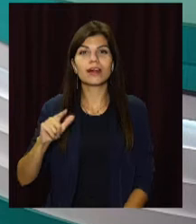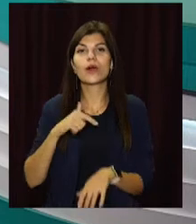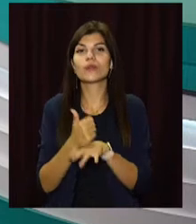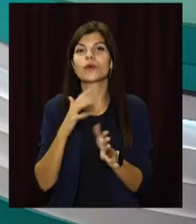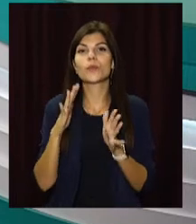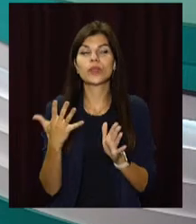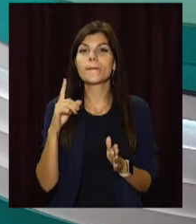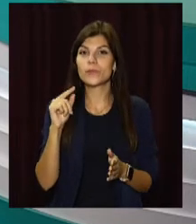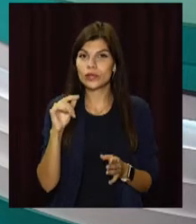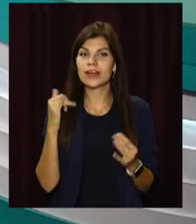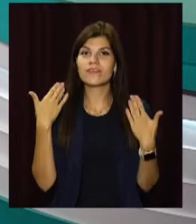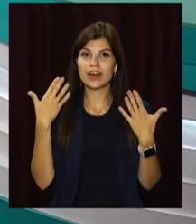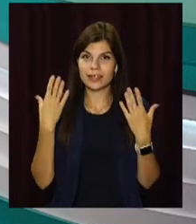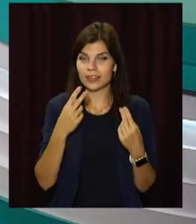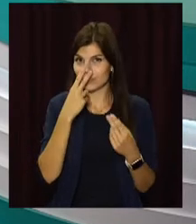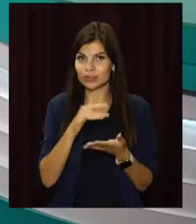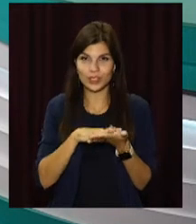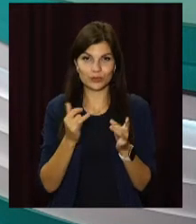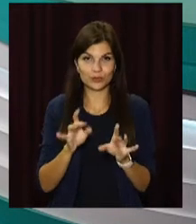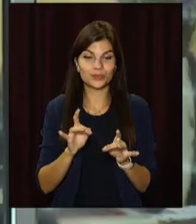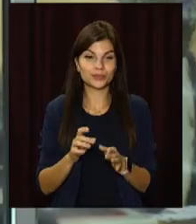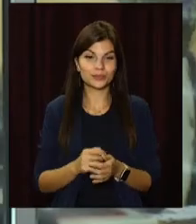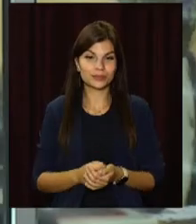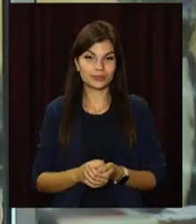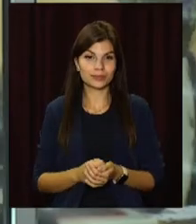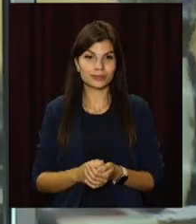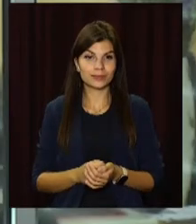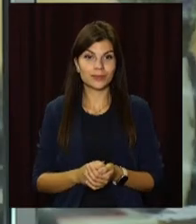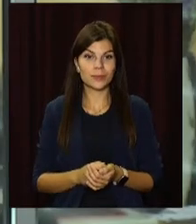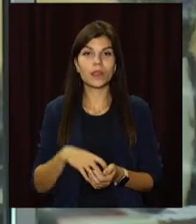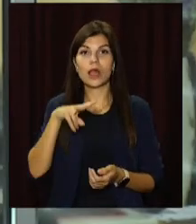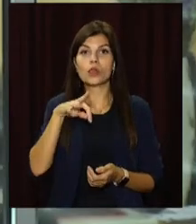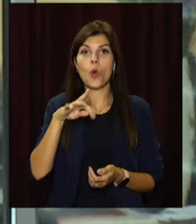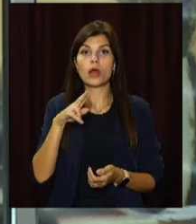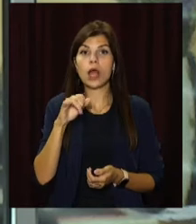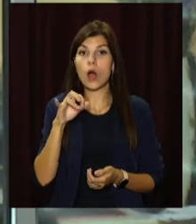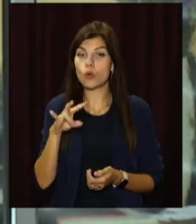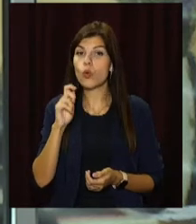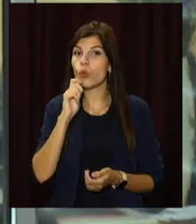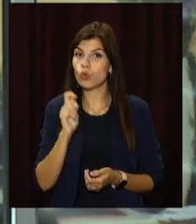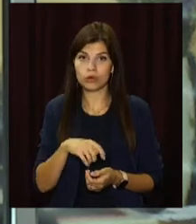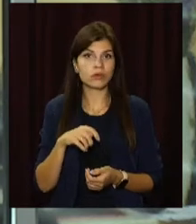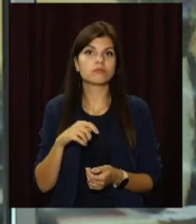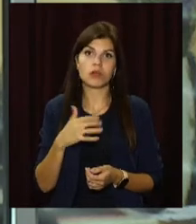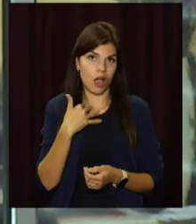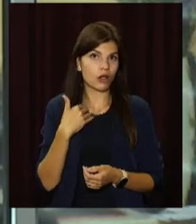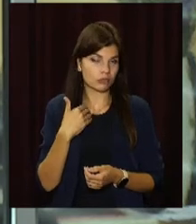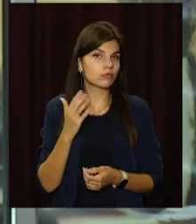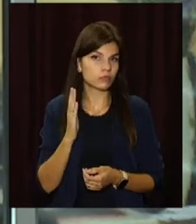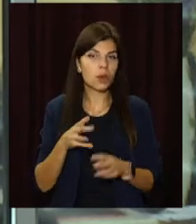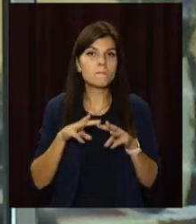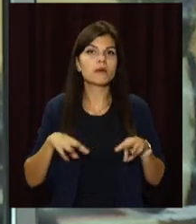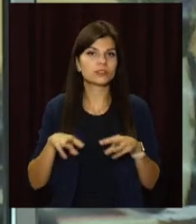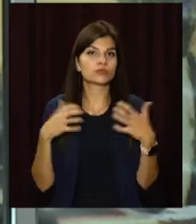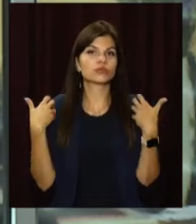головні події понеділка та вихідних дивіться просто зараз. Локдауну в Україні не уникнути. Про це заявляють у